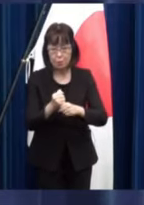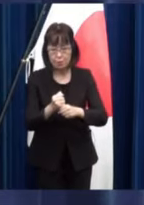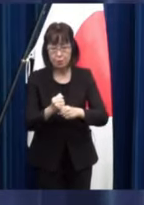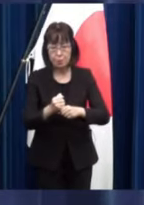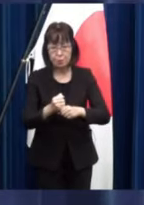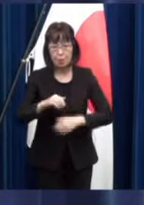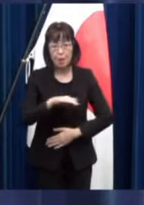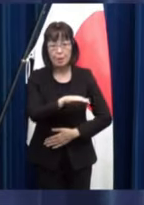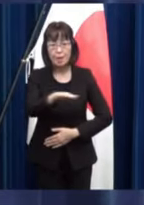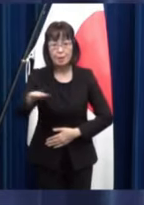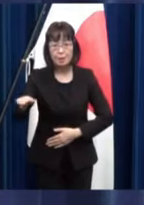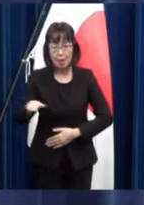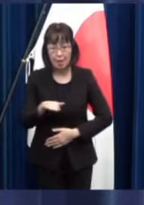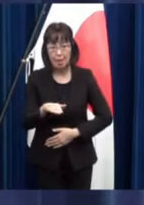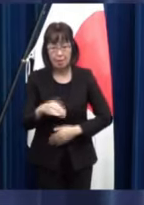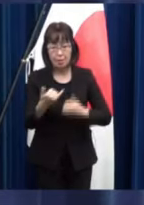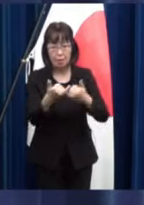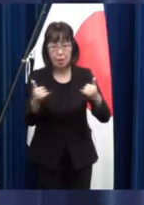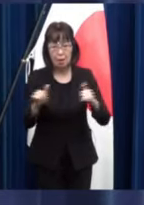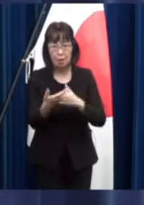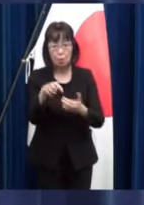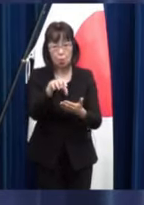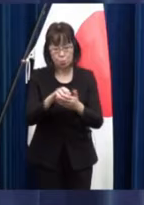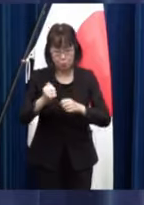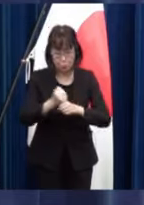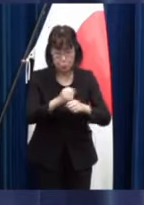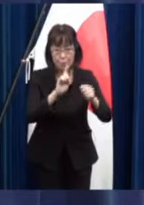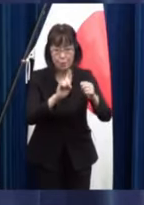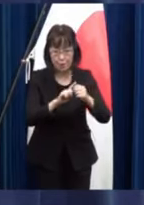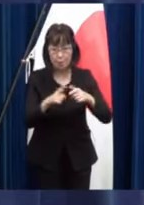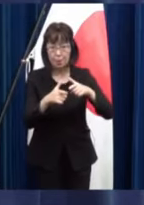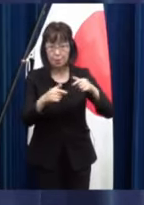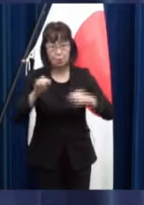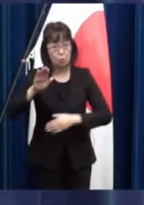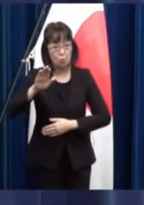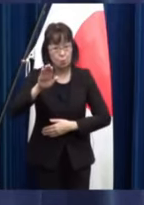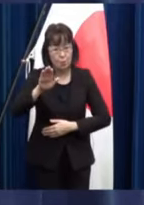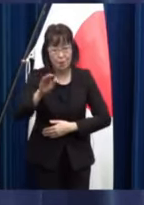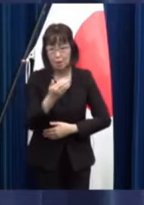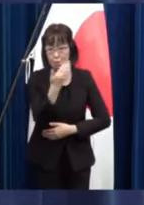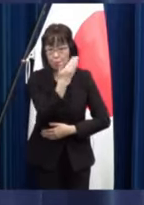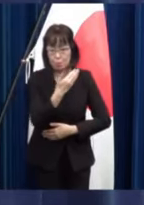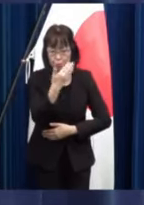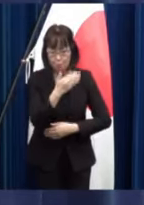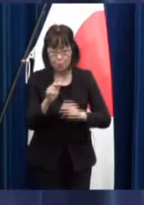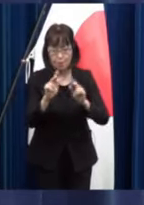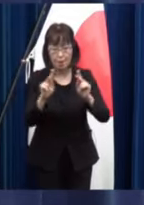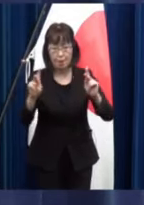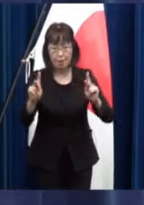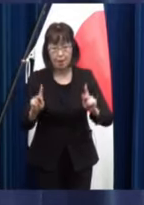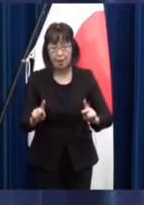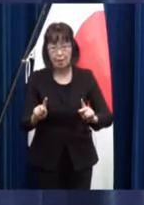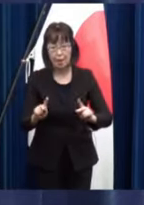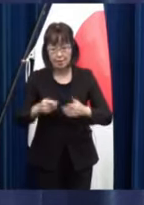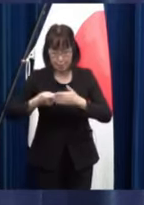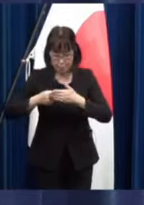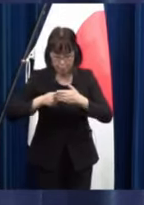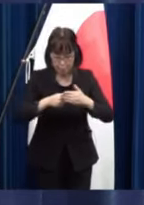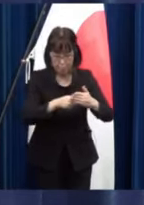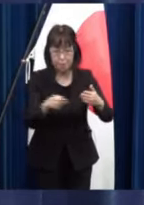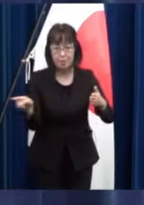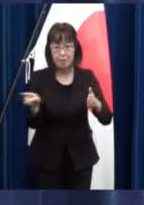制度の実現という、この国の未来を左右する重要課題に取り組んでまいりました